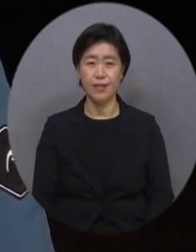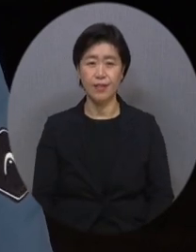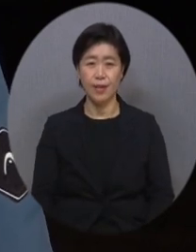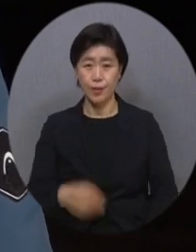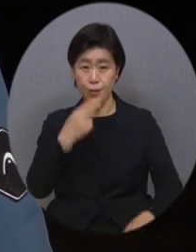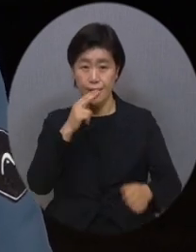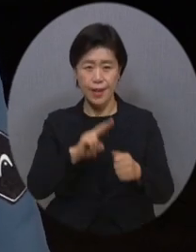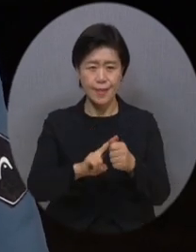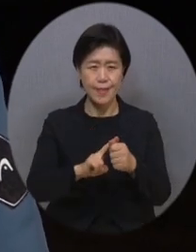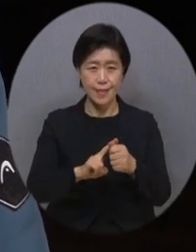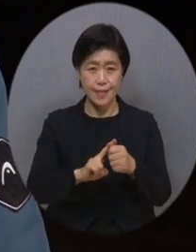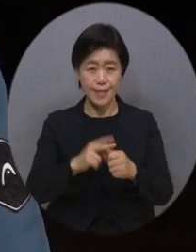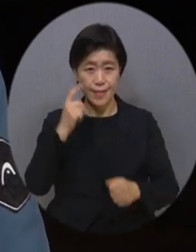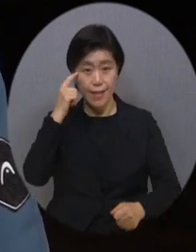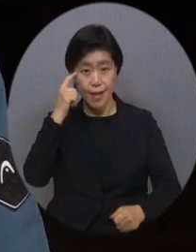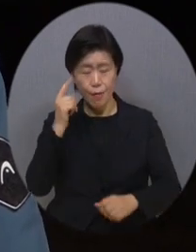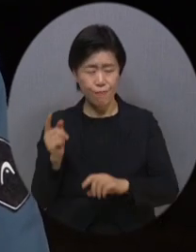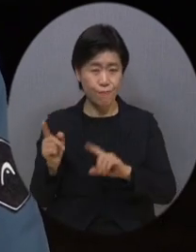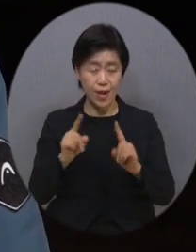정신이 막 생기지 않냐?